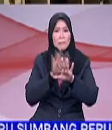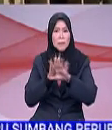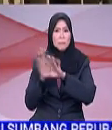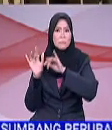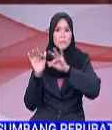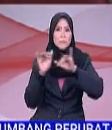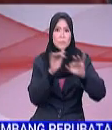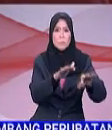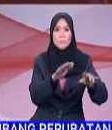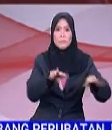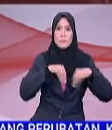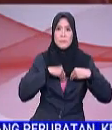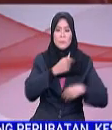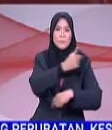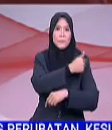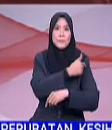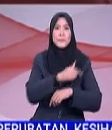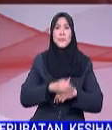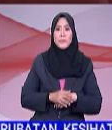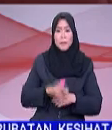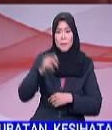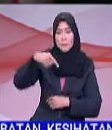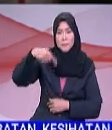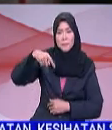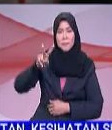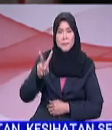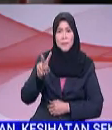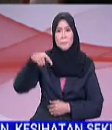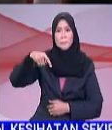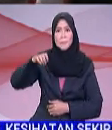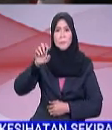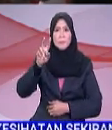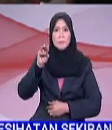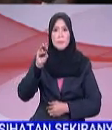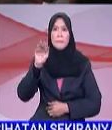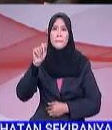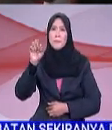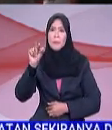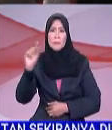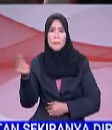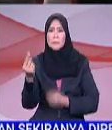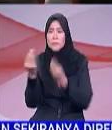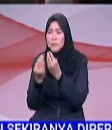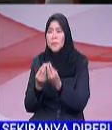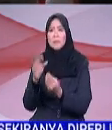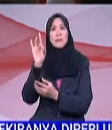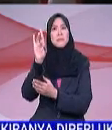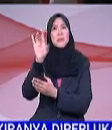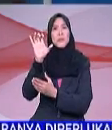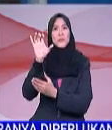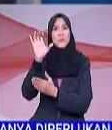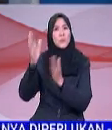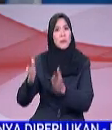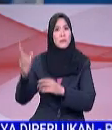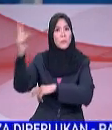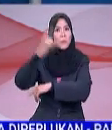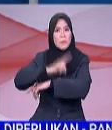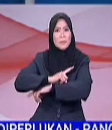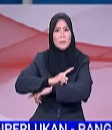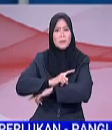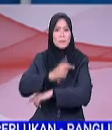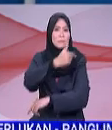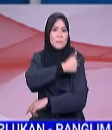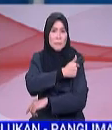penerima vaksin. PPV Pusat Kebudayaan Pinampang hanya mampu menampung sehingga 800 orang sehari untuk